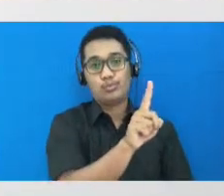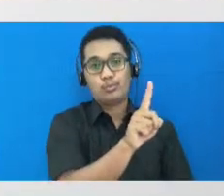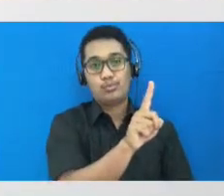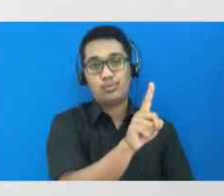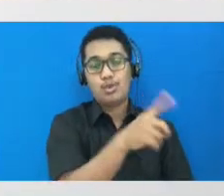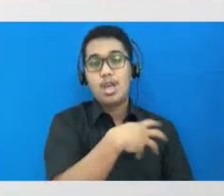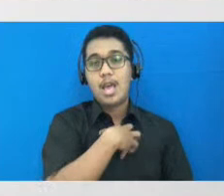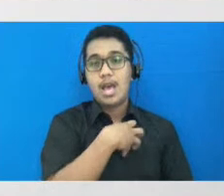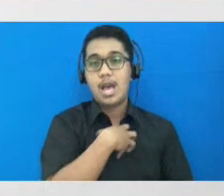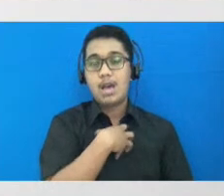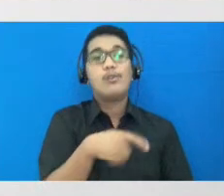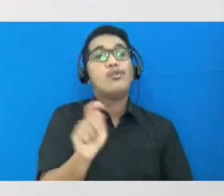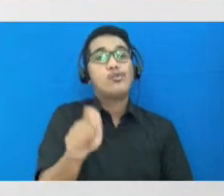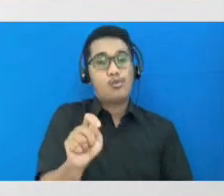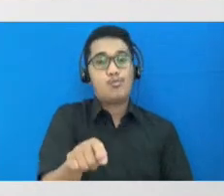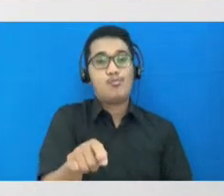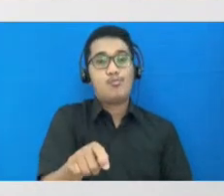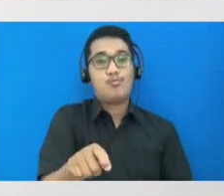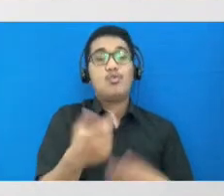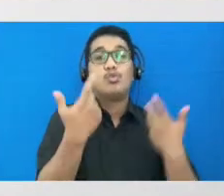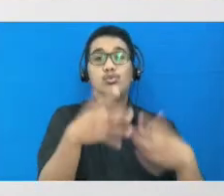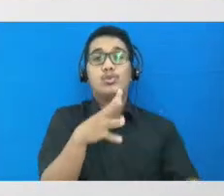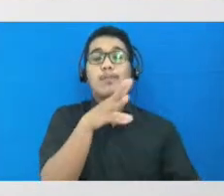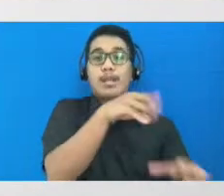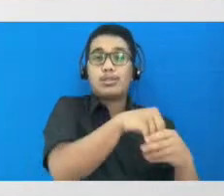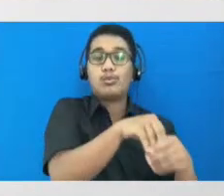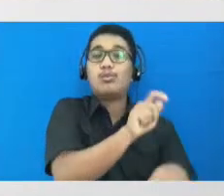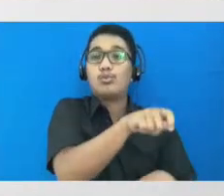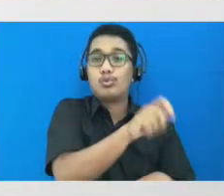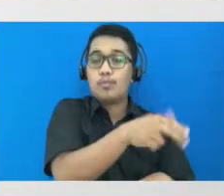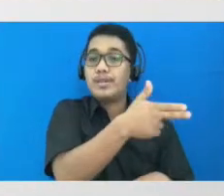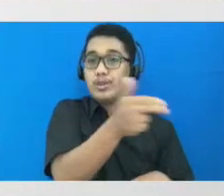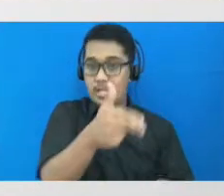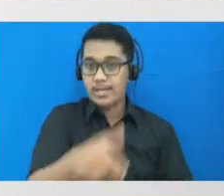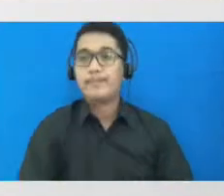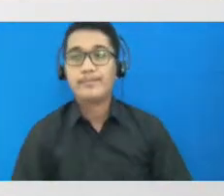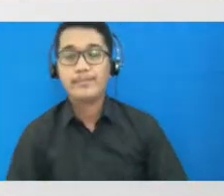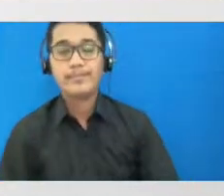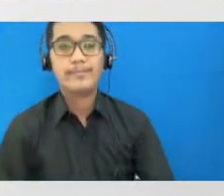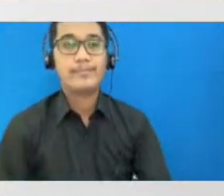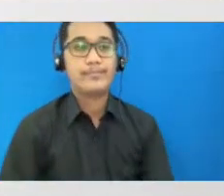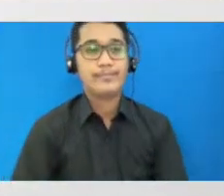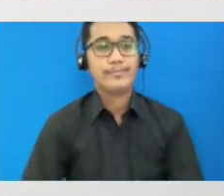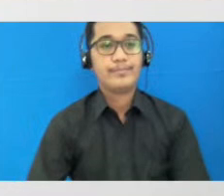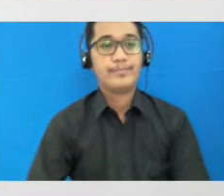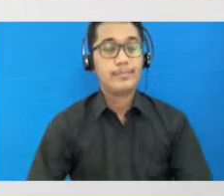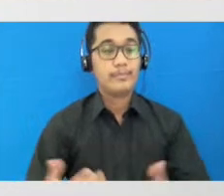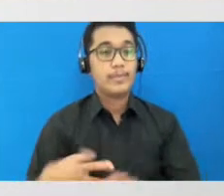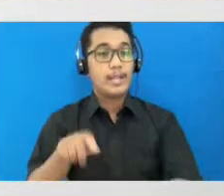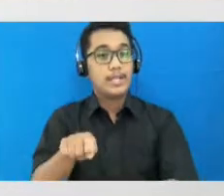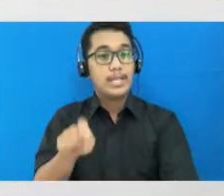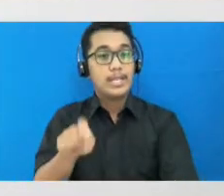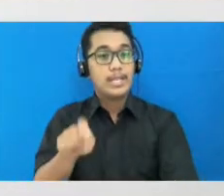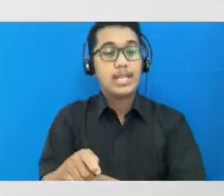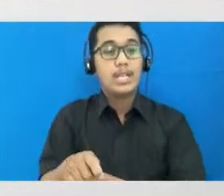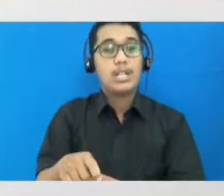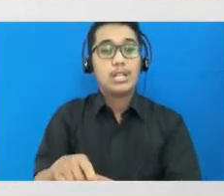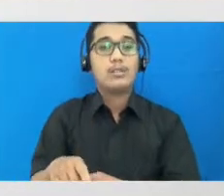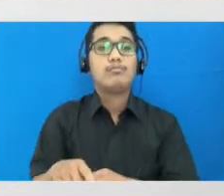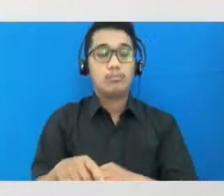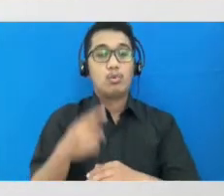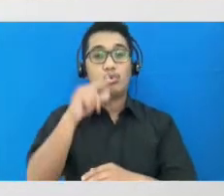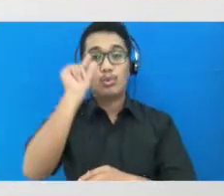hak-hak konstitusional yang sudah diatur di dalam konstitusi di Indonesia. Kemudian legal basis atau dasar untuk melakukan